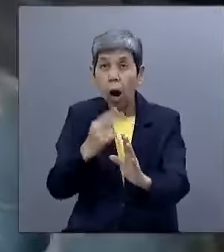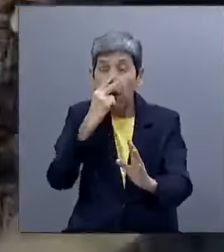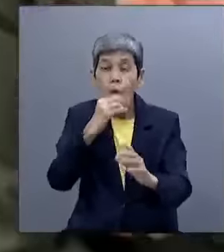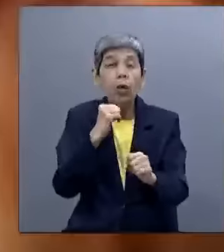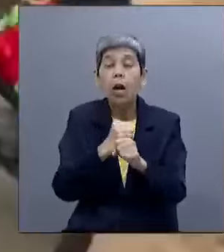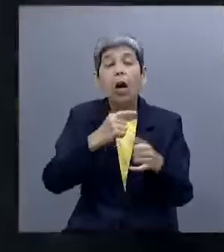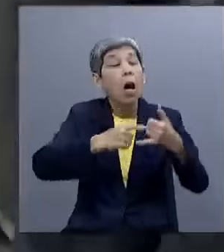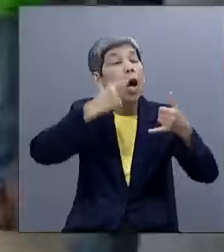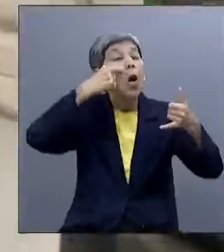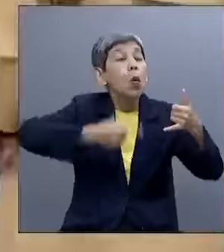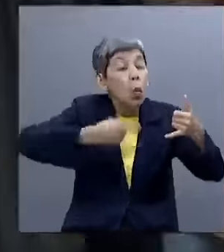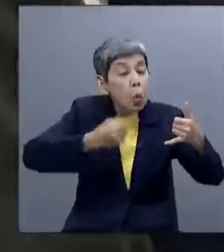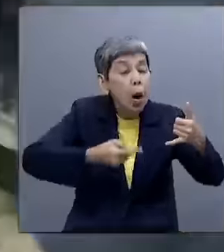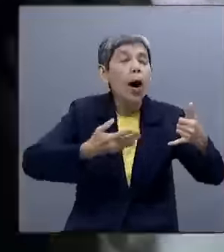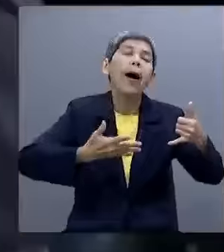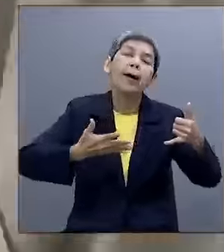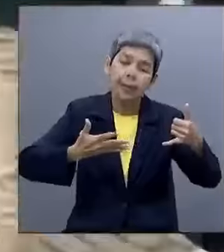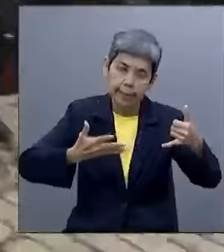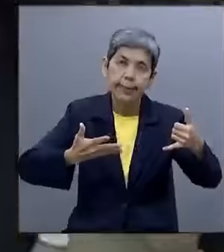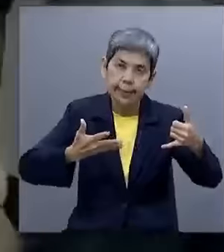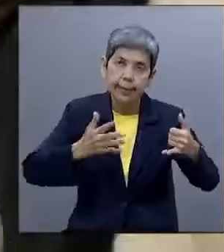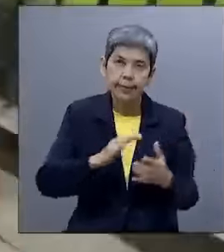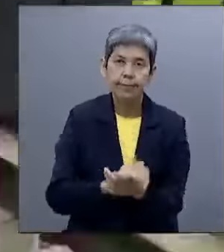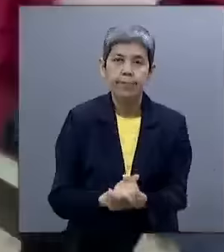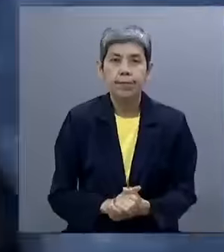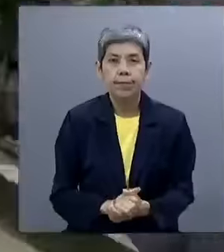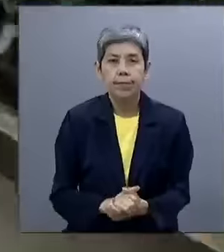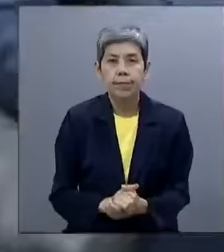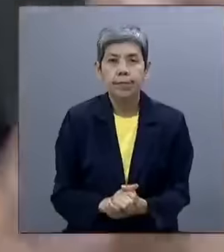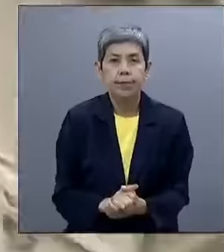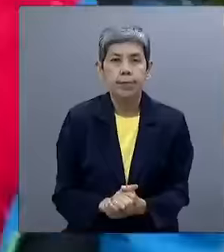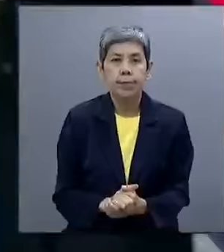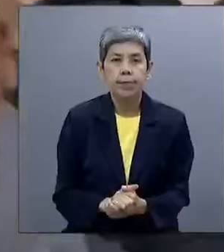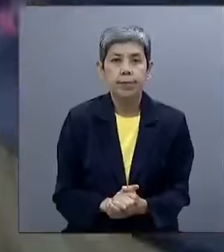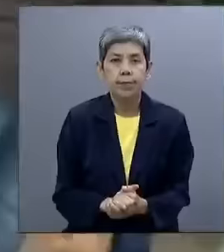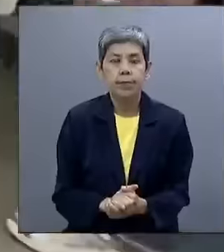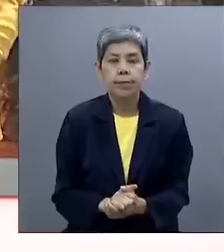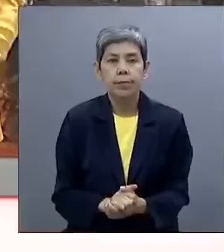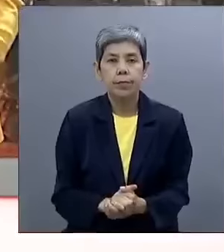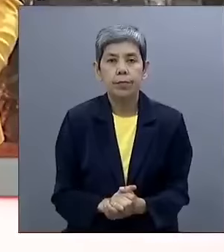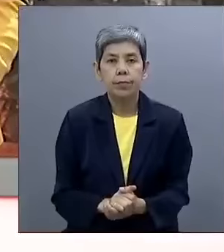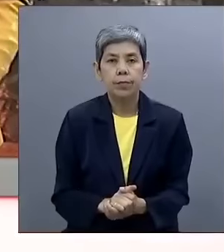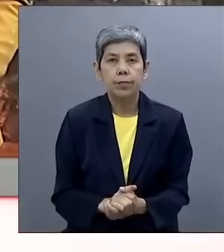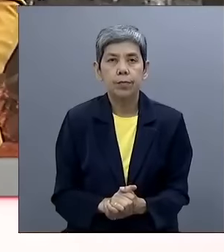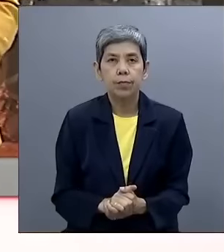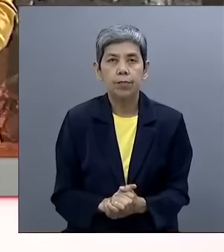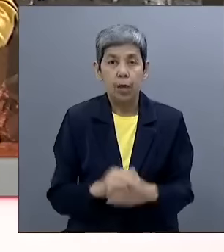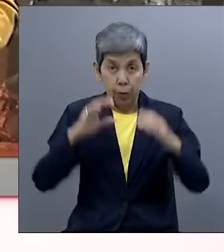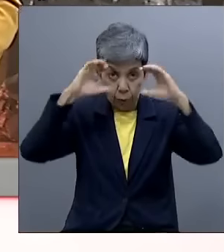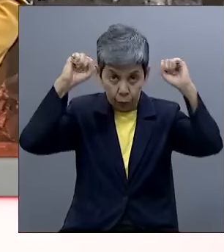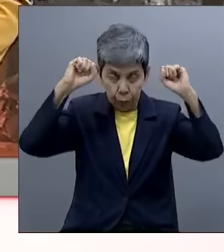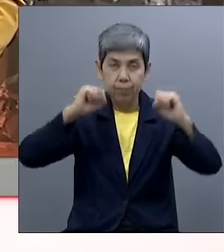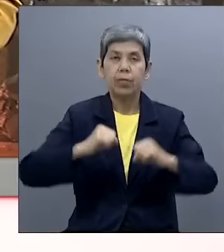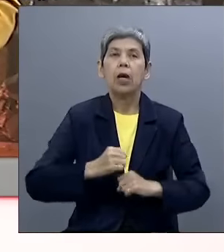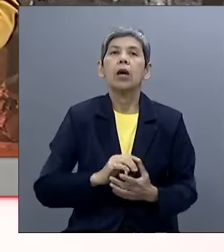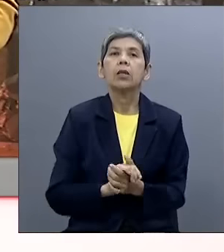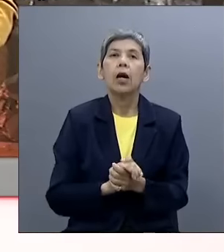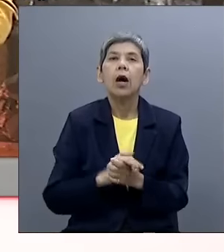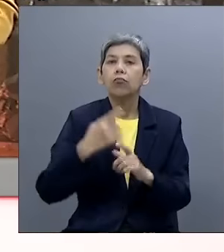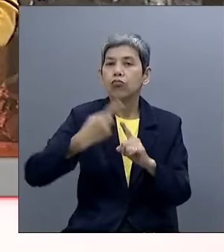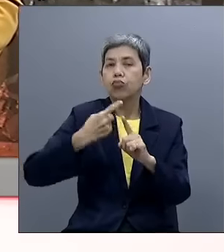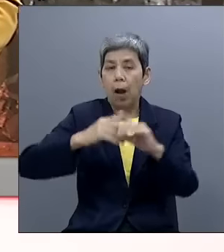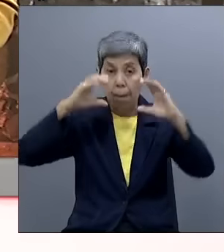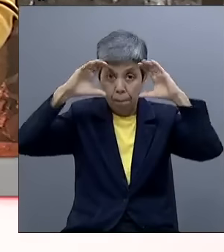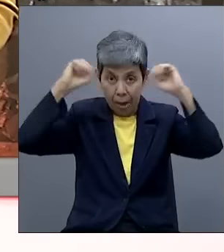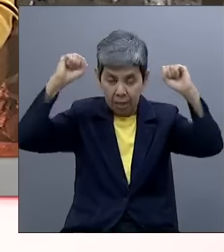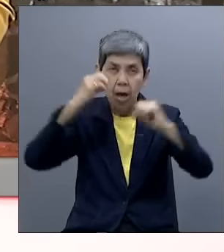เปลี่ยนแปลงชัยชนะของผู้นำรัสเซียก็ตามค่ะปูตินนั่งเกอี้รักษาการประธานาธิบดี